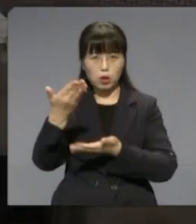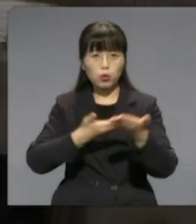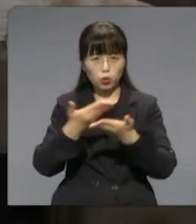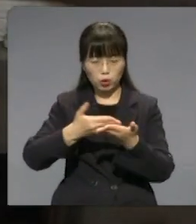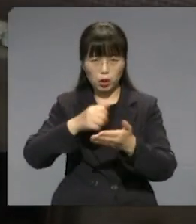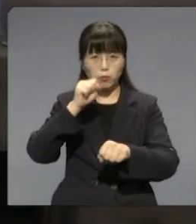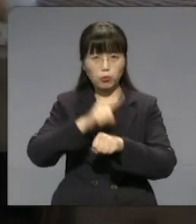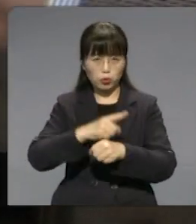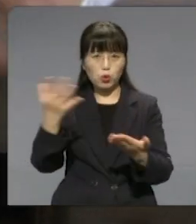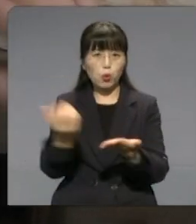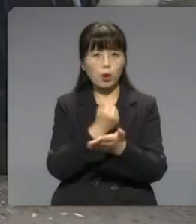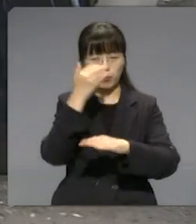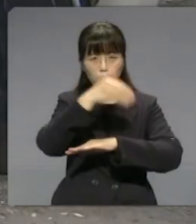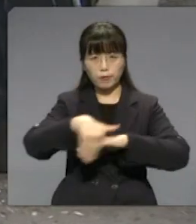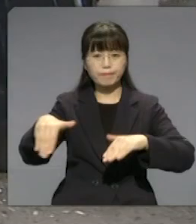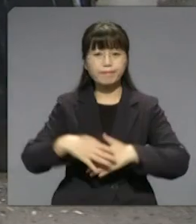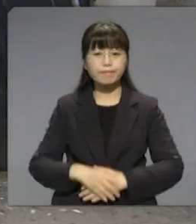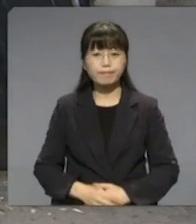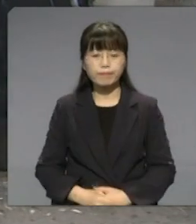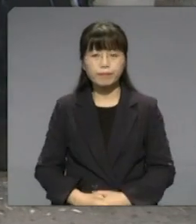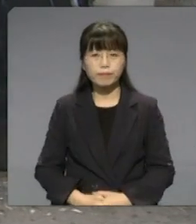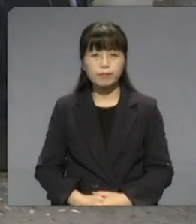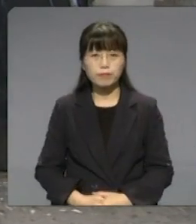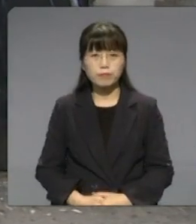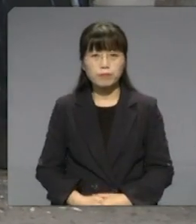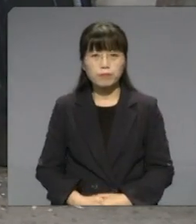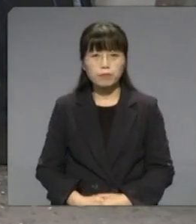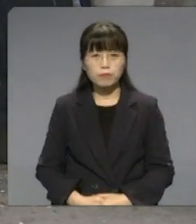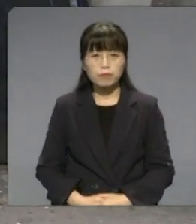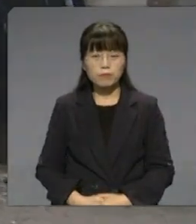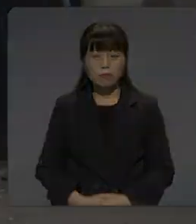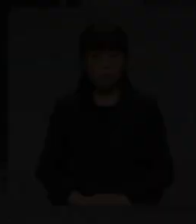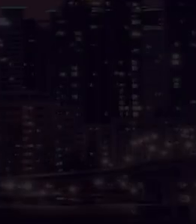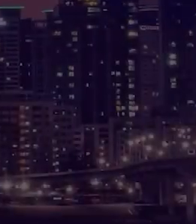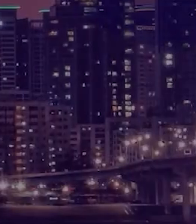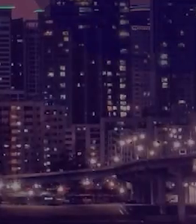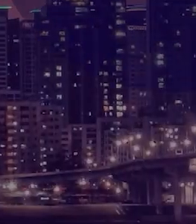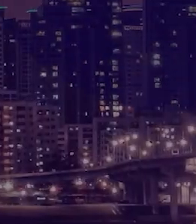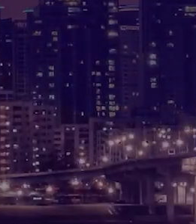확보할 계획입니다 OBS 뉴스 이정현